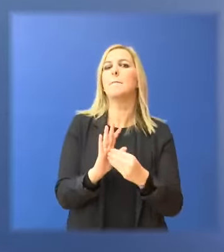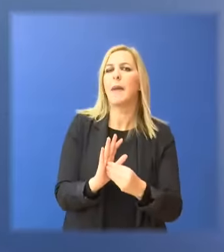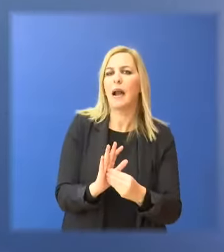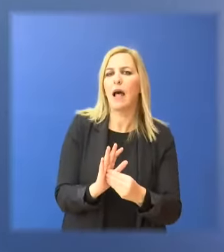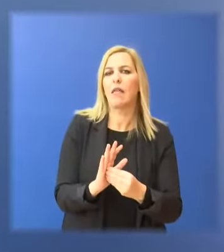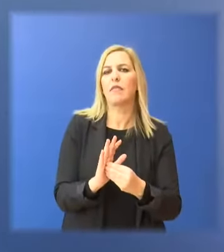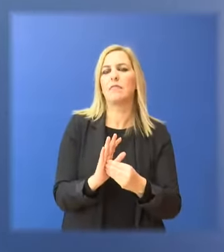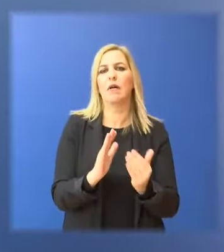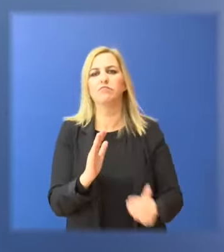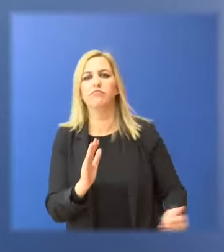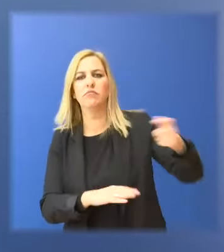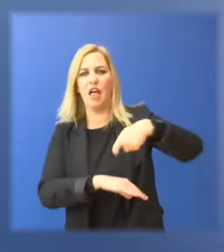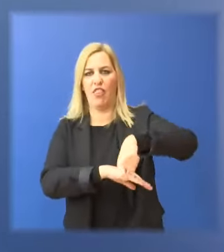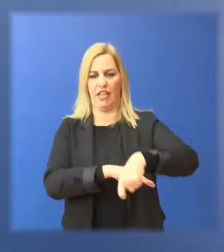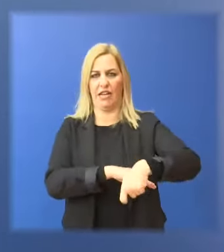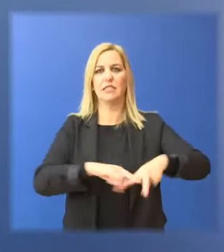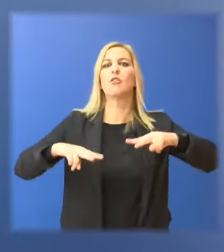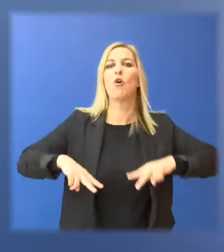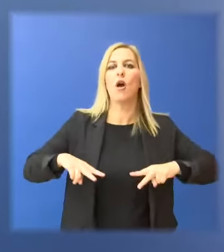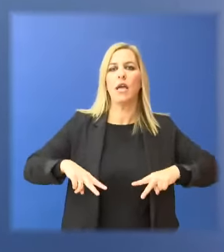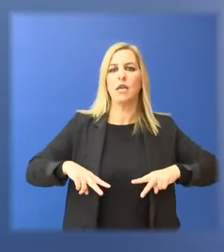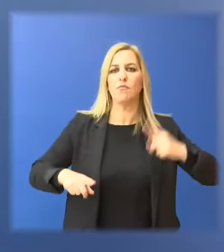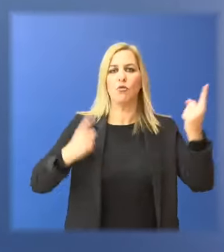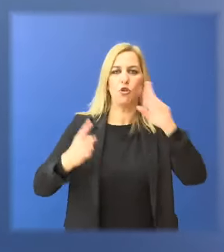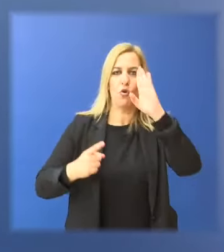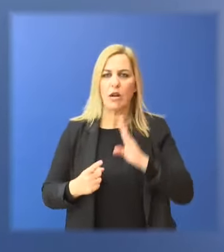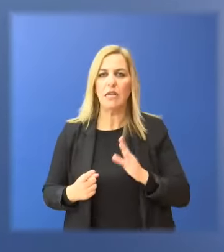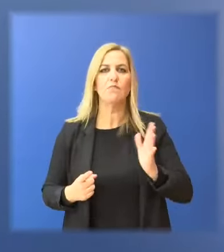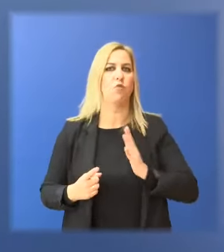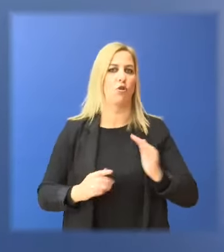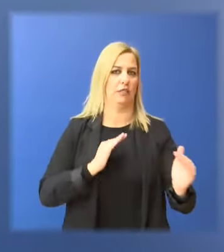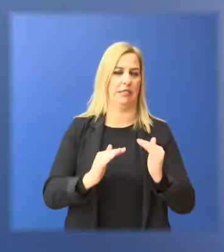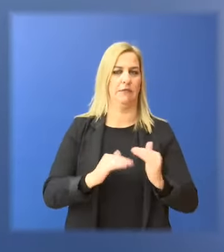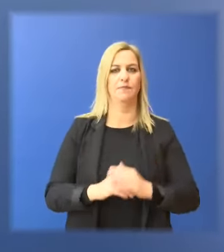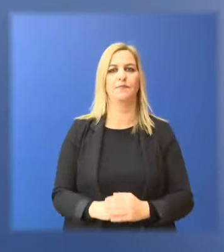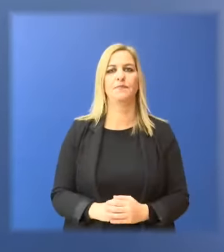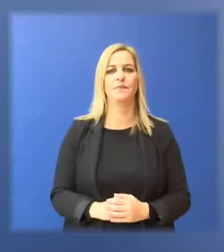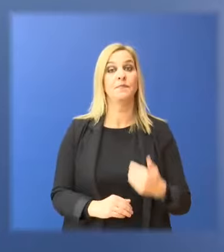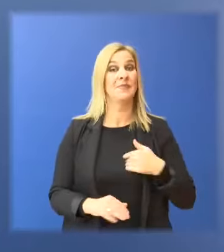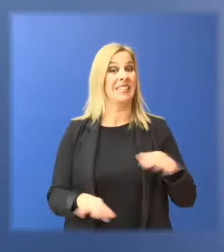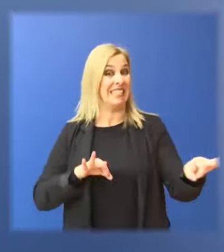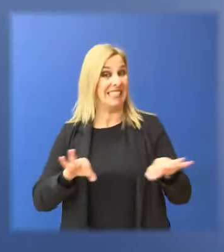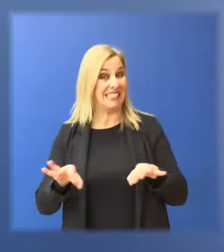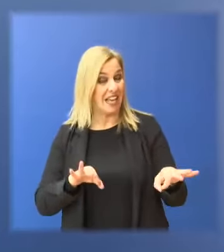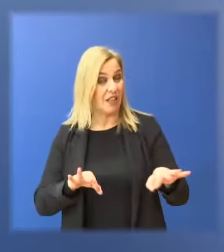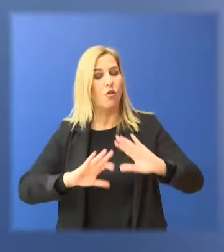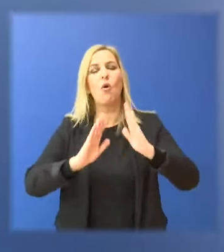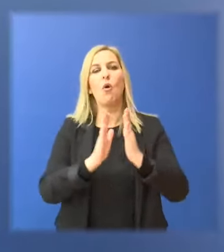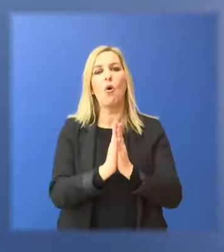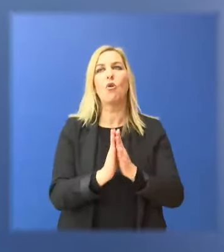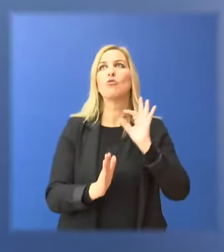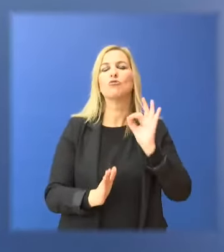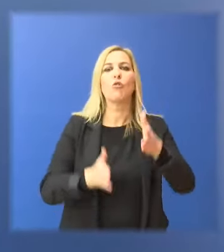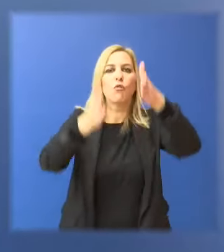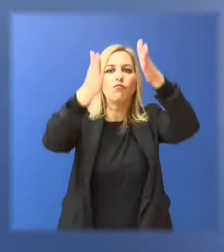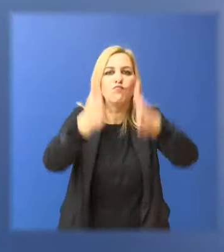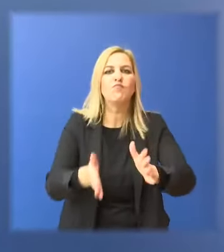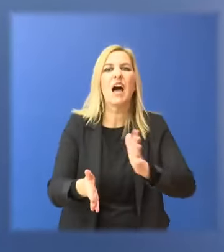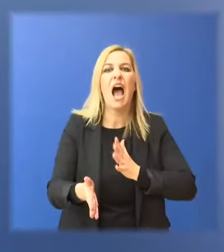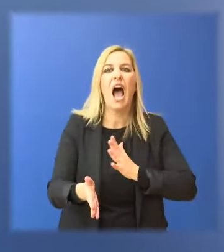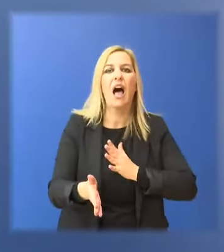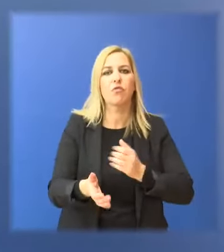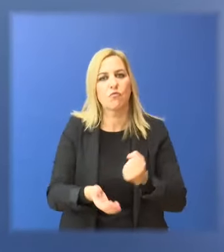Άριος Πάγος και το Υπουργείο Κλιματικής Κρίσης και Πολιτικής Προστασίας. Όλος μας ο σχεδιασμός ξεκινάει και καταλήγει στον πολίτη, στη βελτίωση